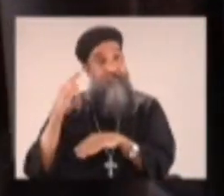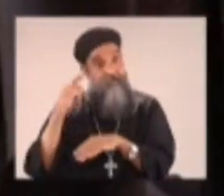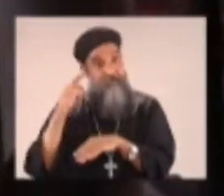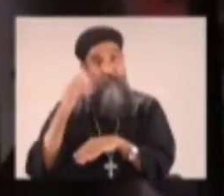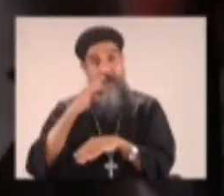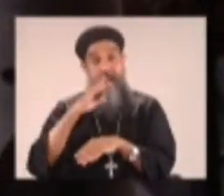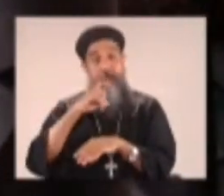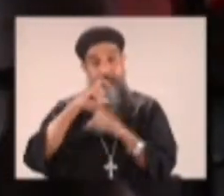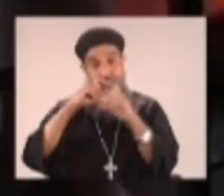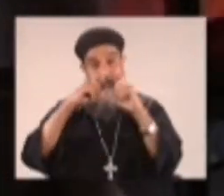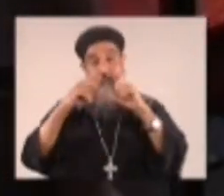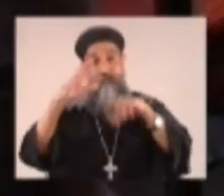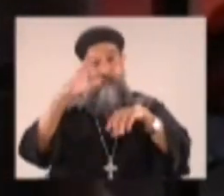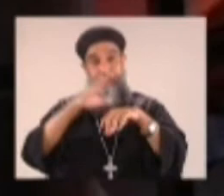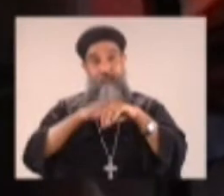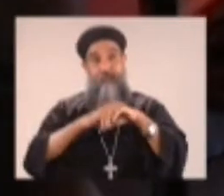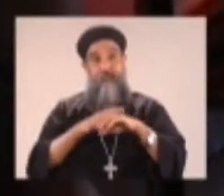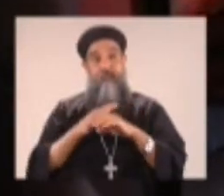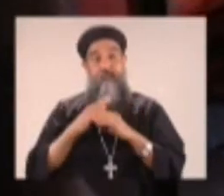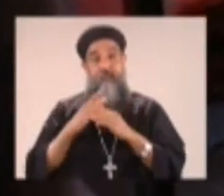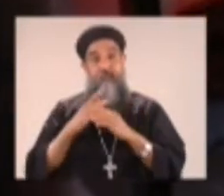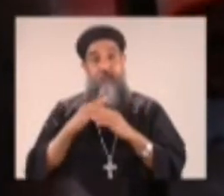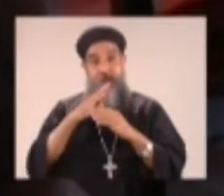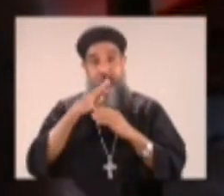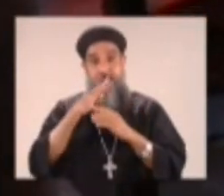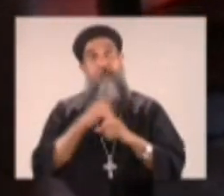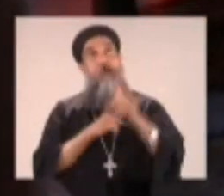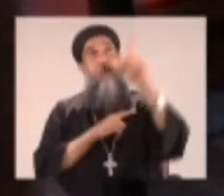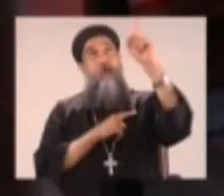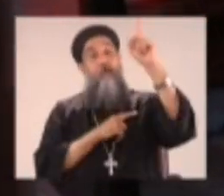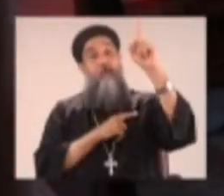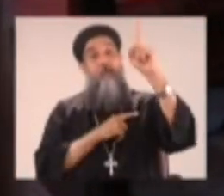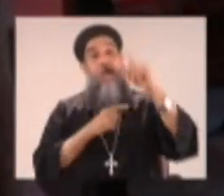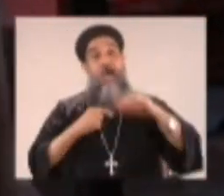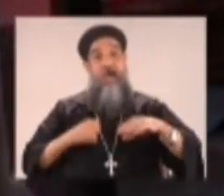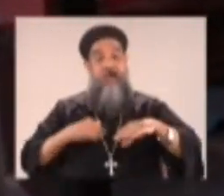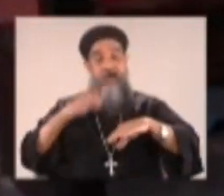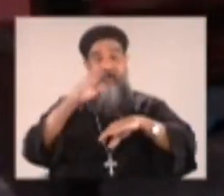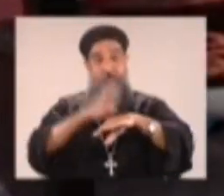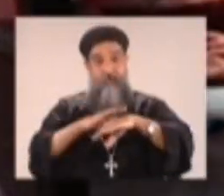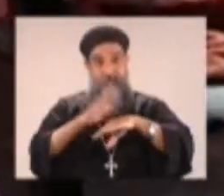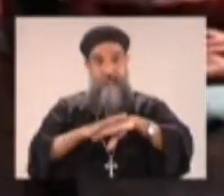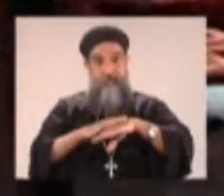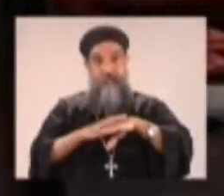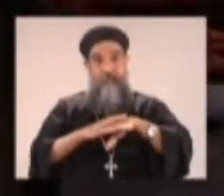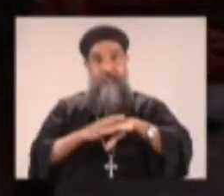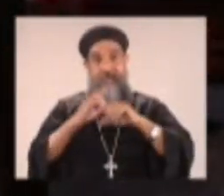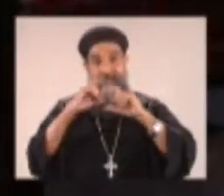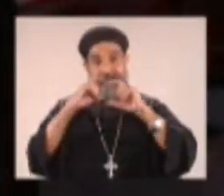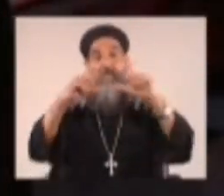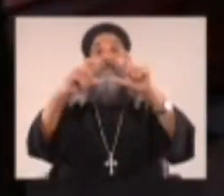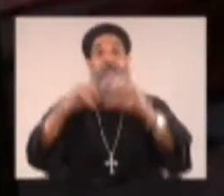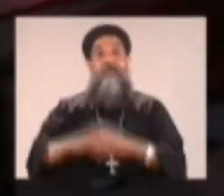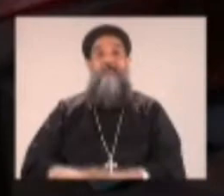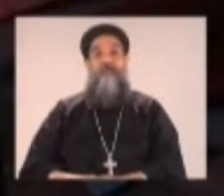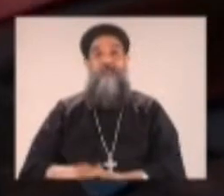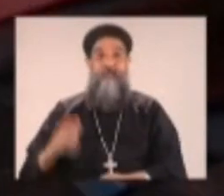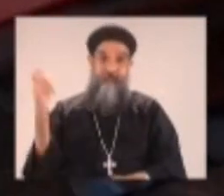ورجع صمويل لسريره، وبعدها بحاجة بسيطة سمع الصوت تاني: